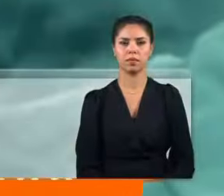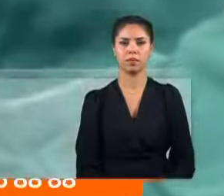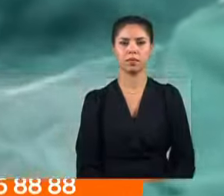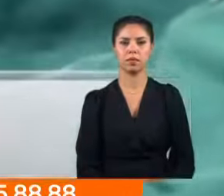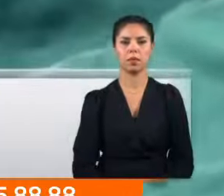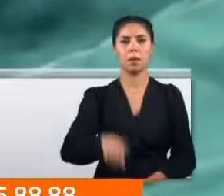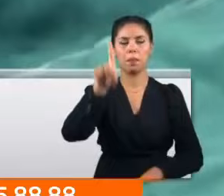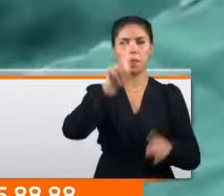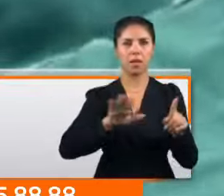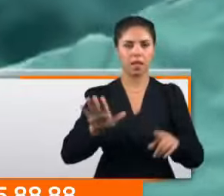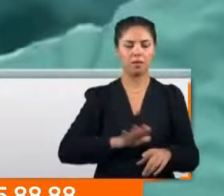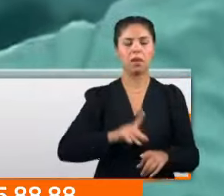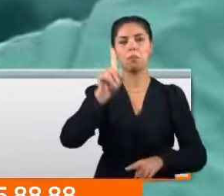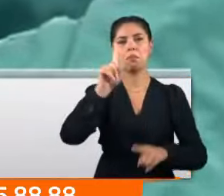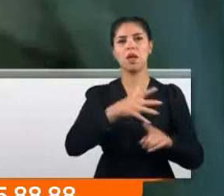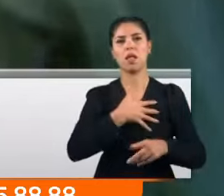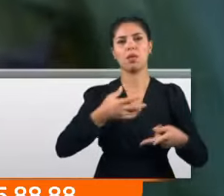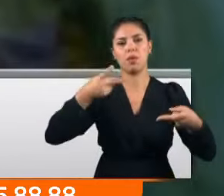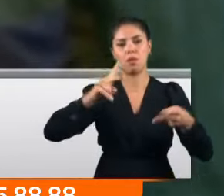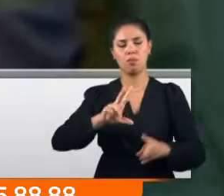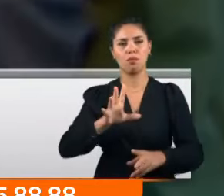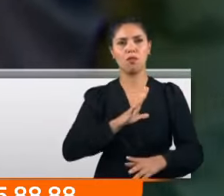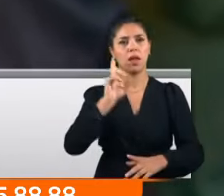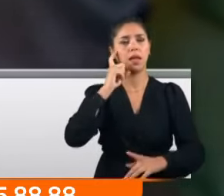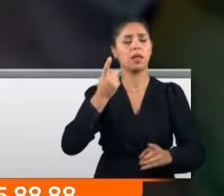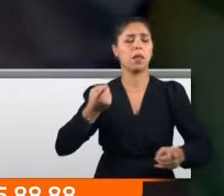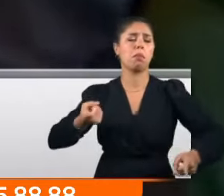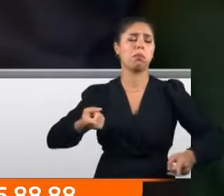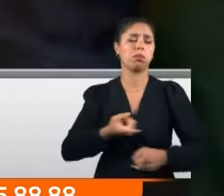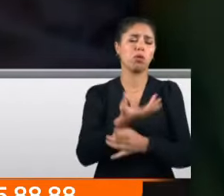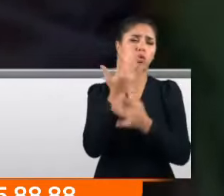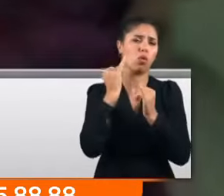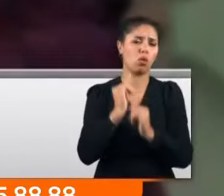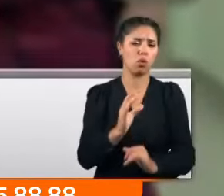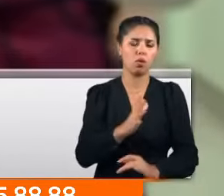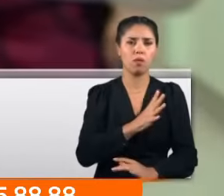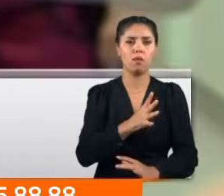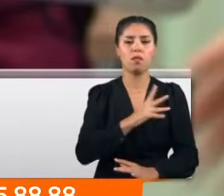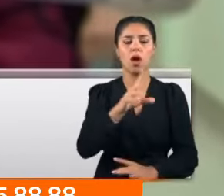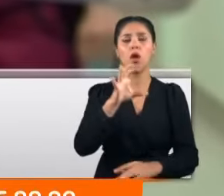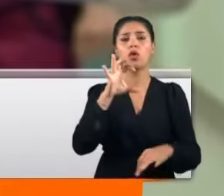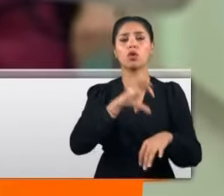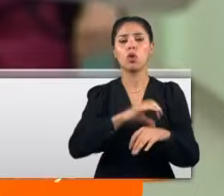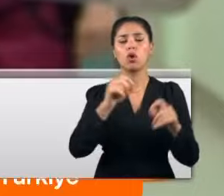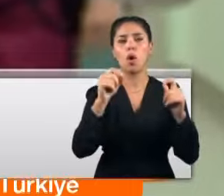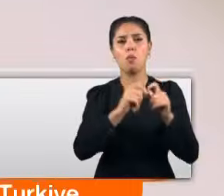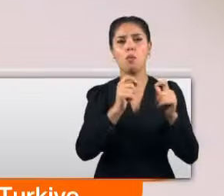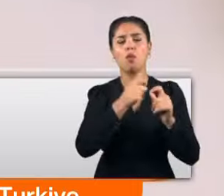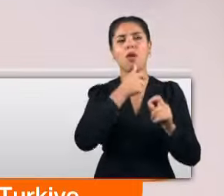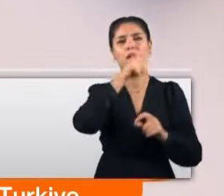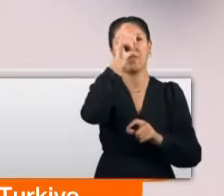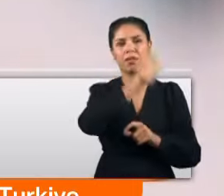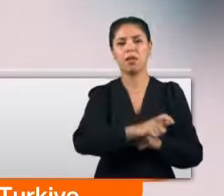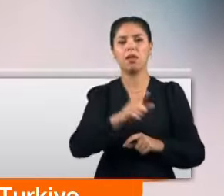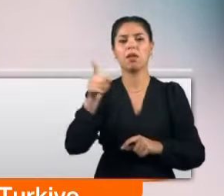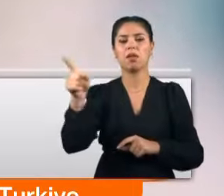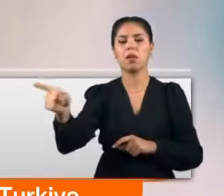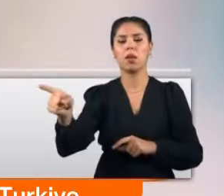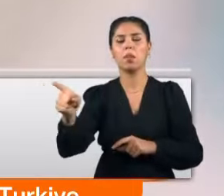Kimi evladını, kimi annesini kaybetti. İddialar korkunçtu. Doktor Bülent Erol, kemik kanseri hastalarının yakınlarından aldığı